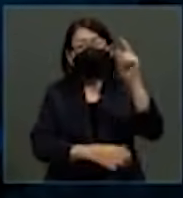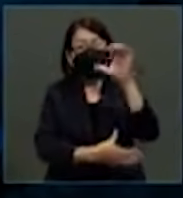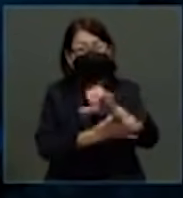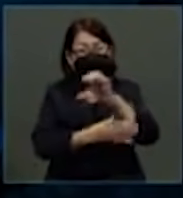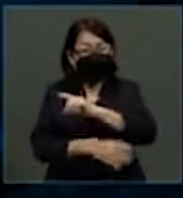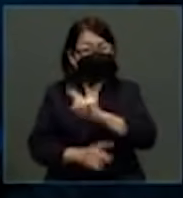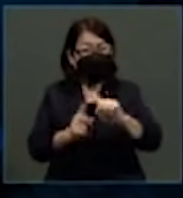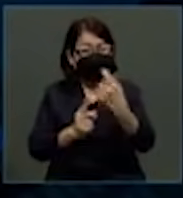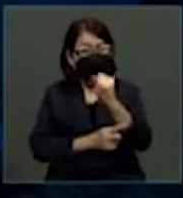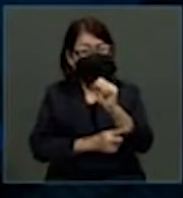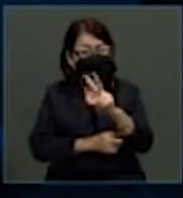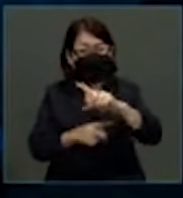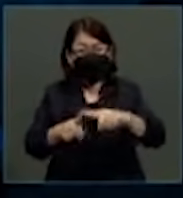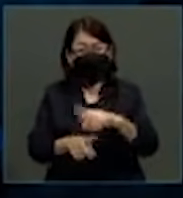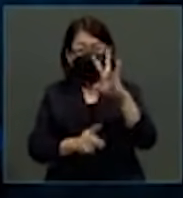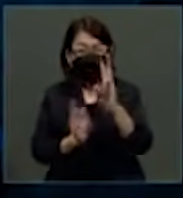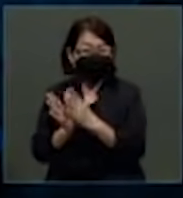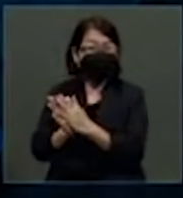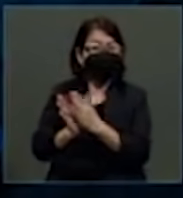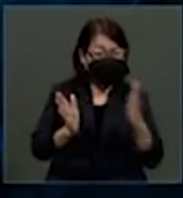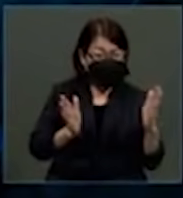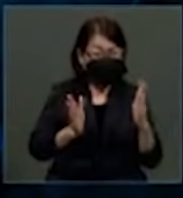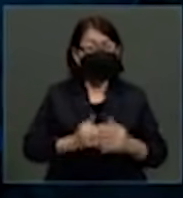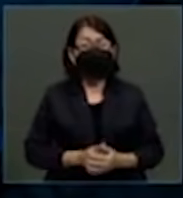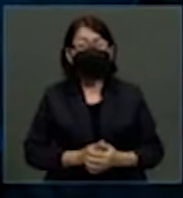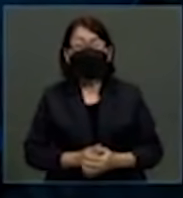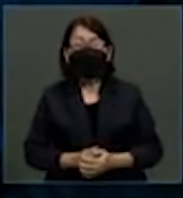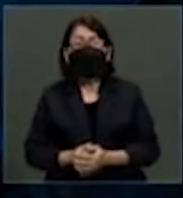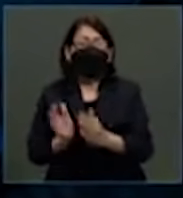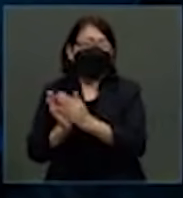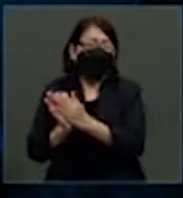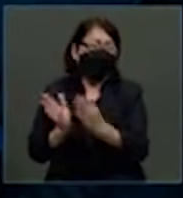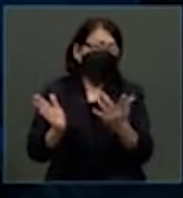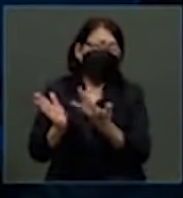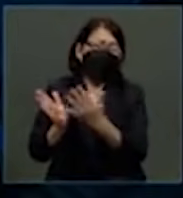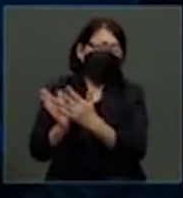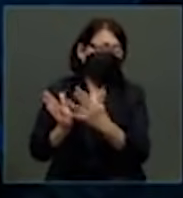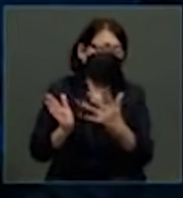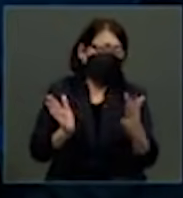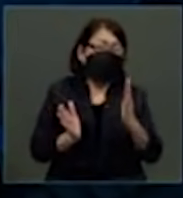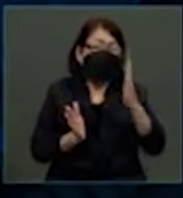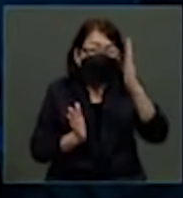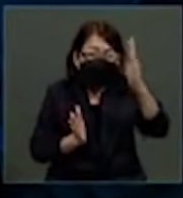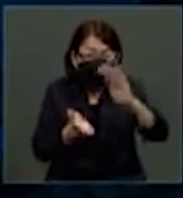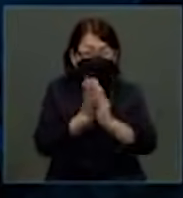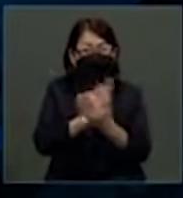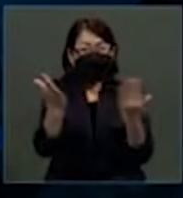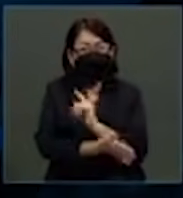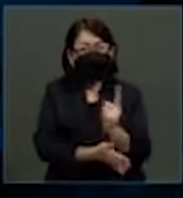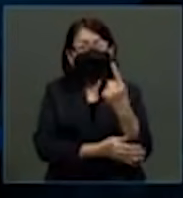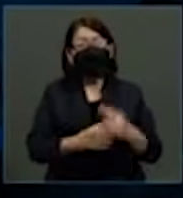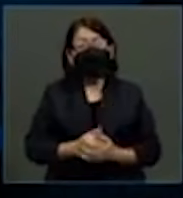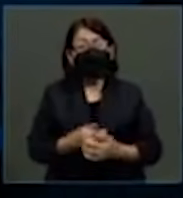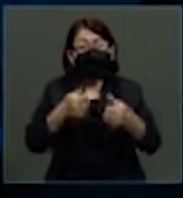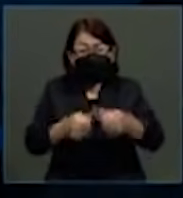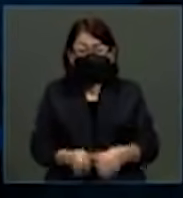ได้เป็นทางการซึ่งได้ประกาศในวันที่ว่าจะมีผลตั้งแต่วันที่12กรกฎาคม